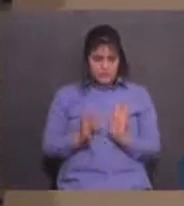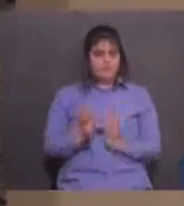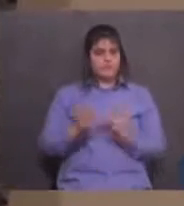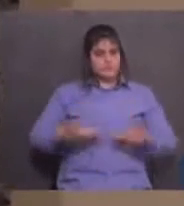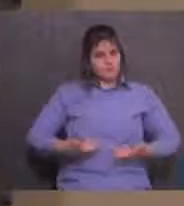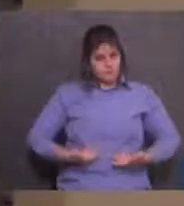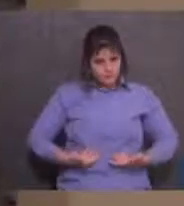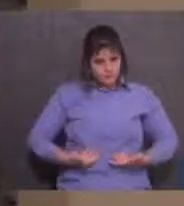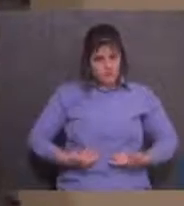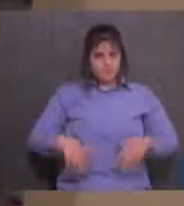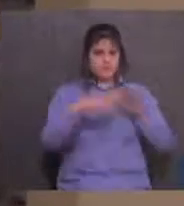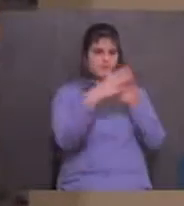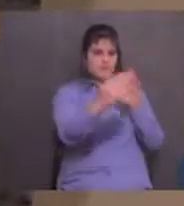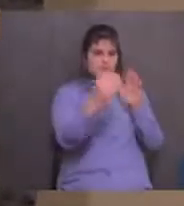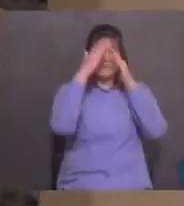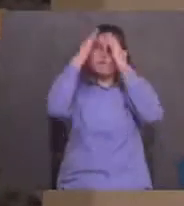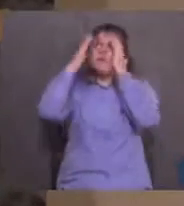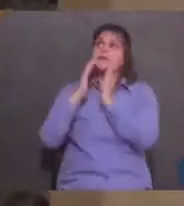tuo seno, Gesù.